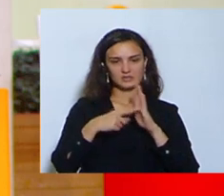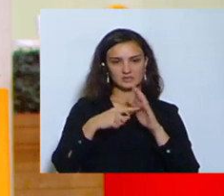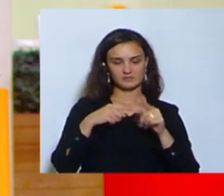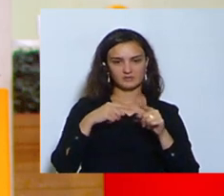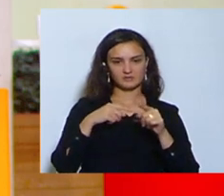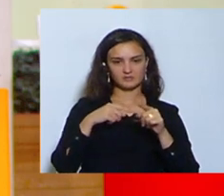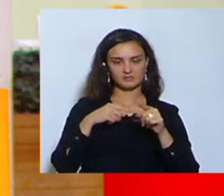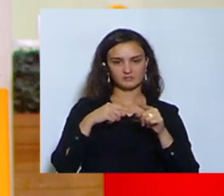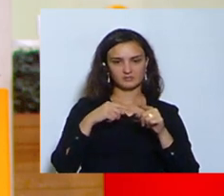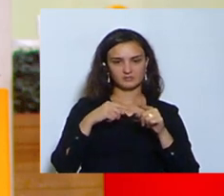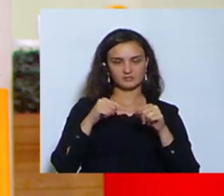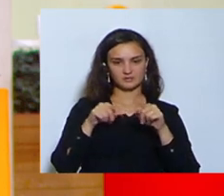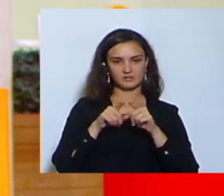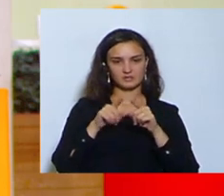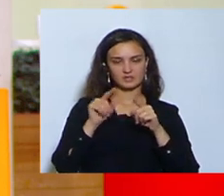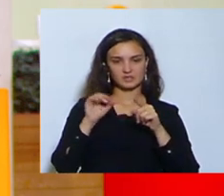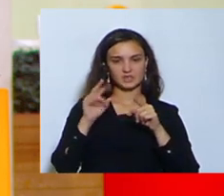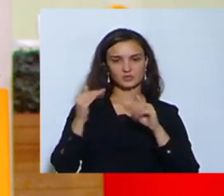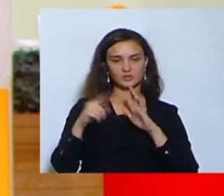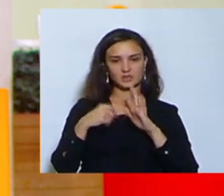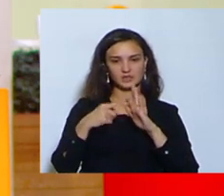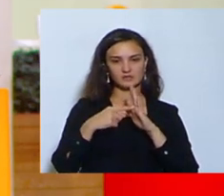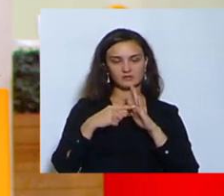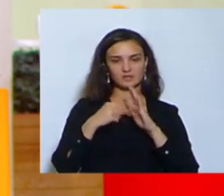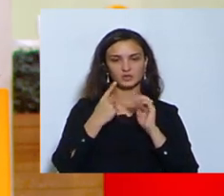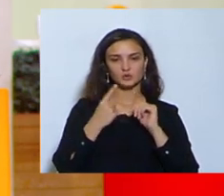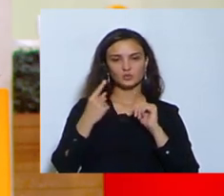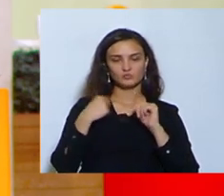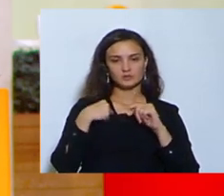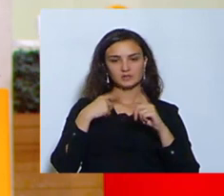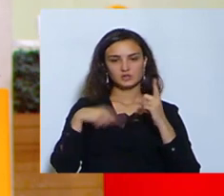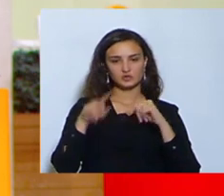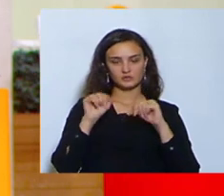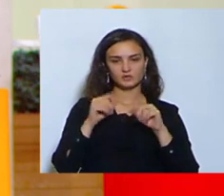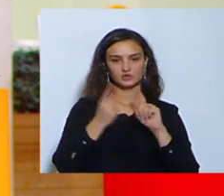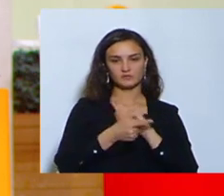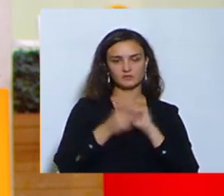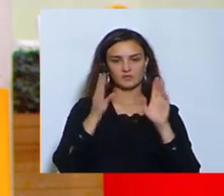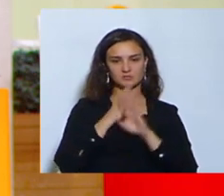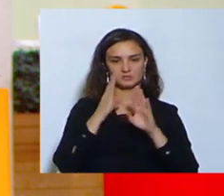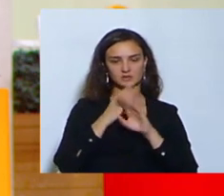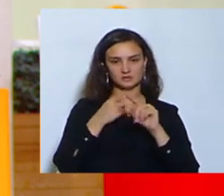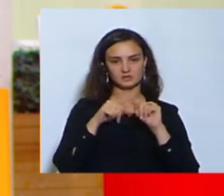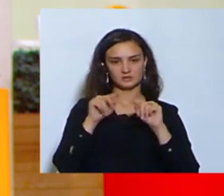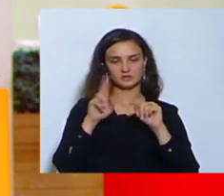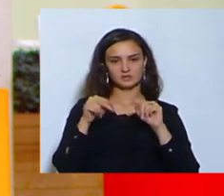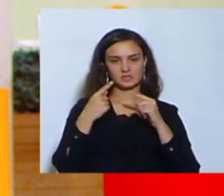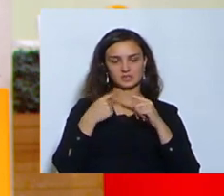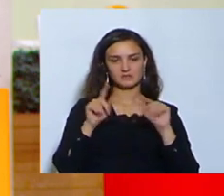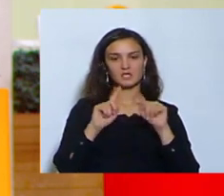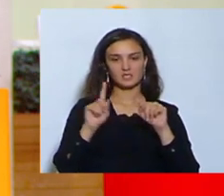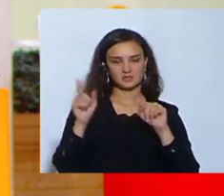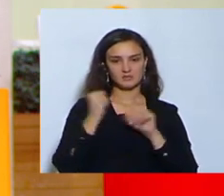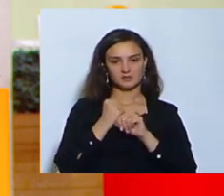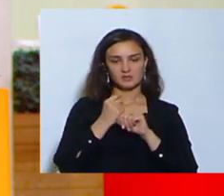რომელიც დაიბადა ასევე თიკოს ნათქვამიდან. თითოეულ ჩვენგან შეგვიძლია შევცვალოთ ამიტომ და გავლენა ვიქონიოთ სხვა ადამიანებზე,